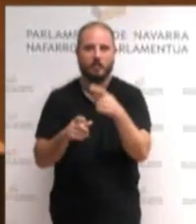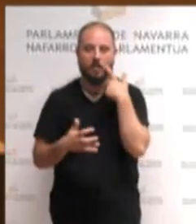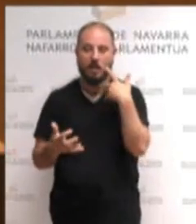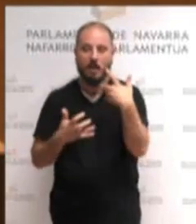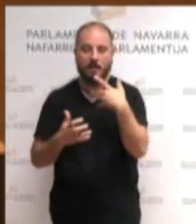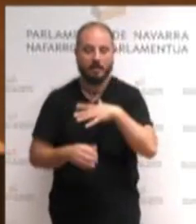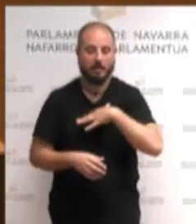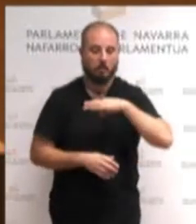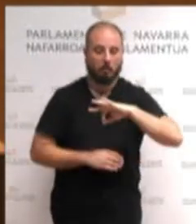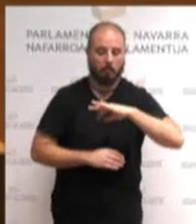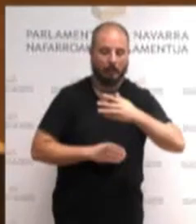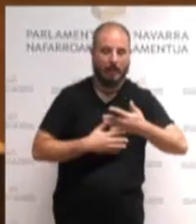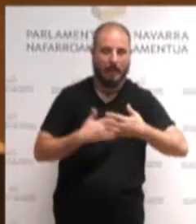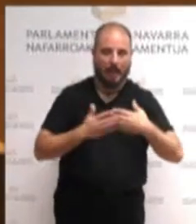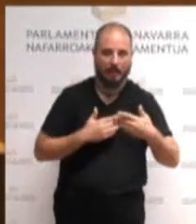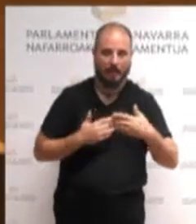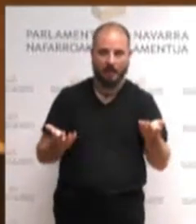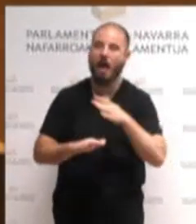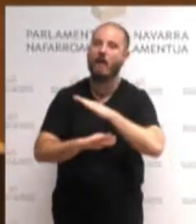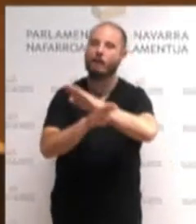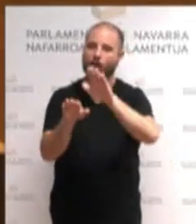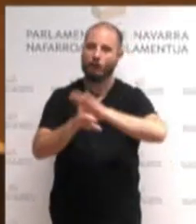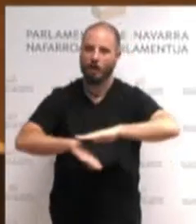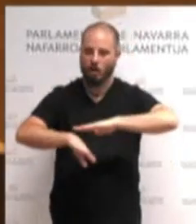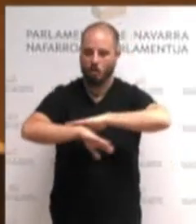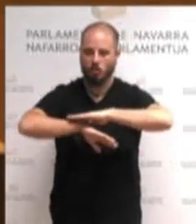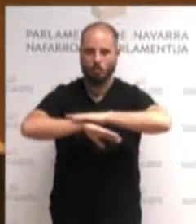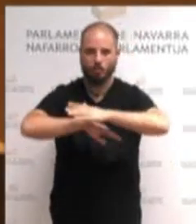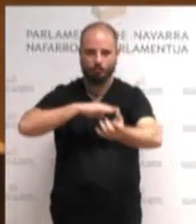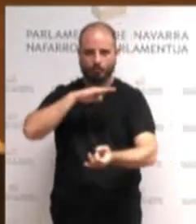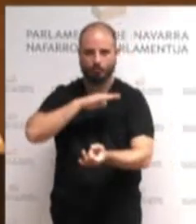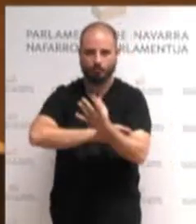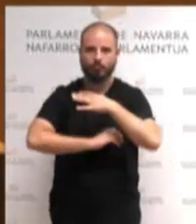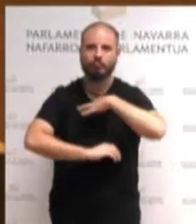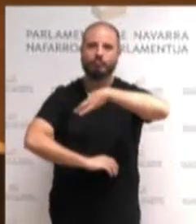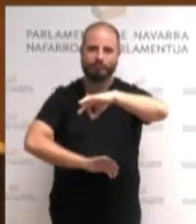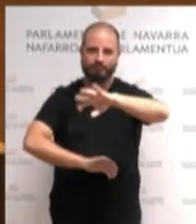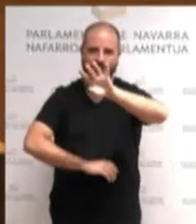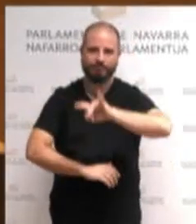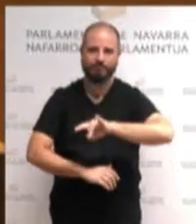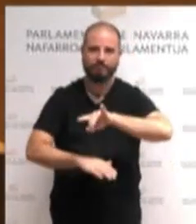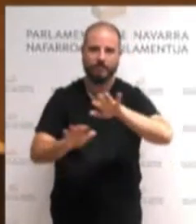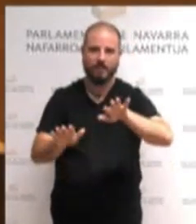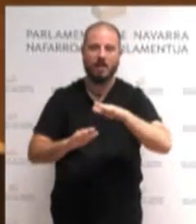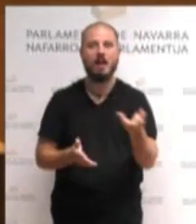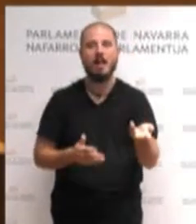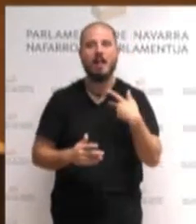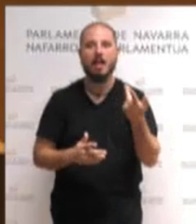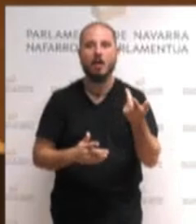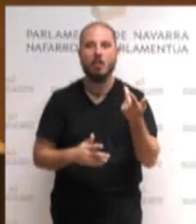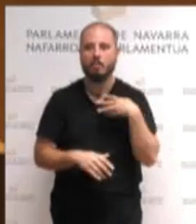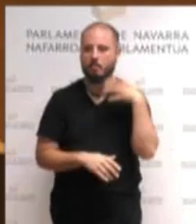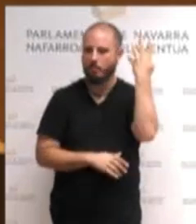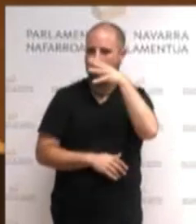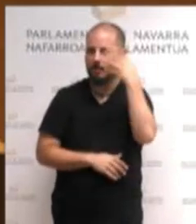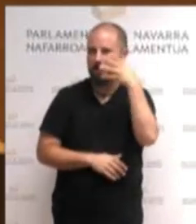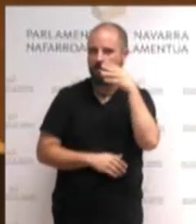baten osaketa. Azkenik, iritsi da mariatxibiteren inbestiduraren egunau.